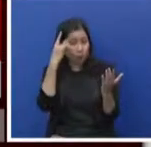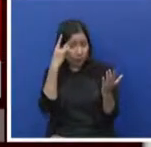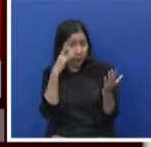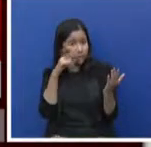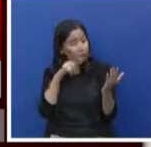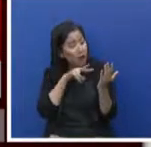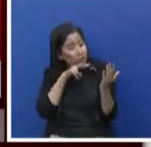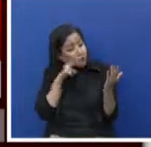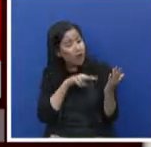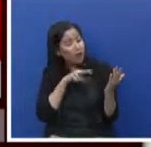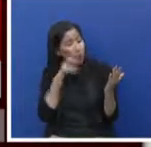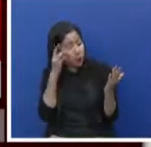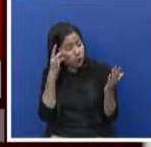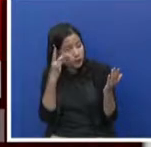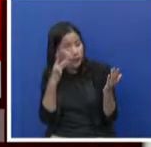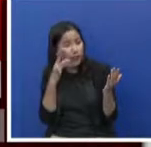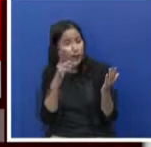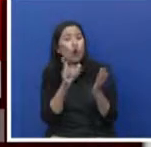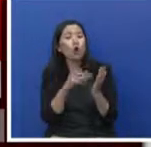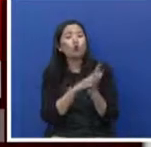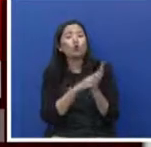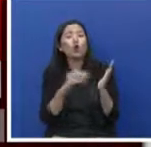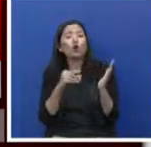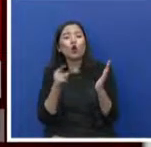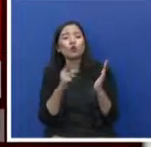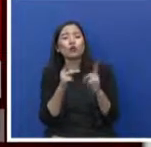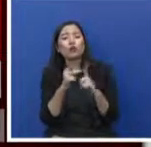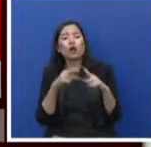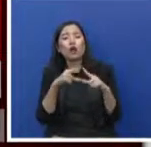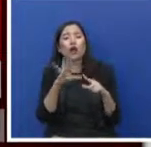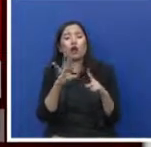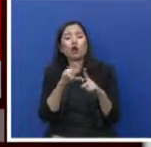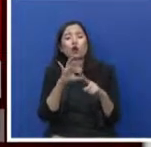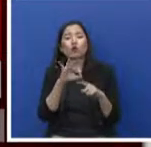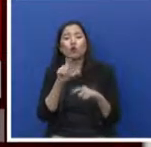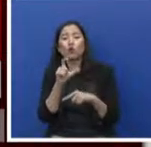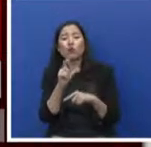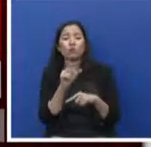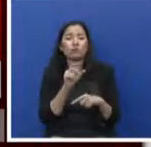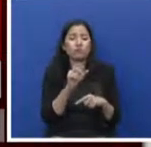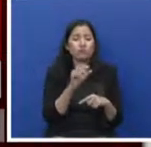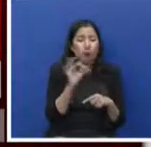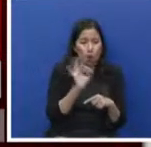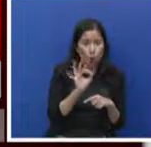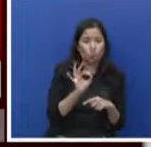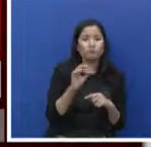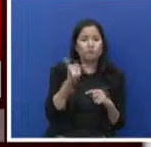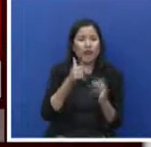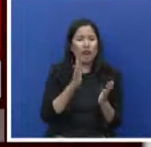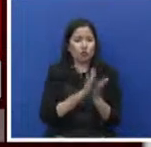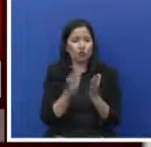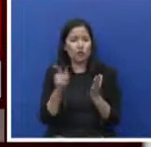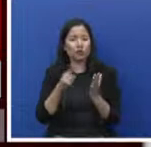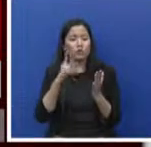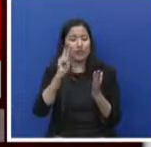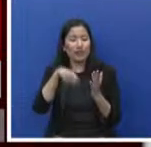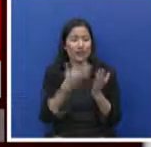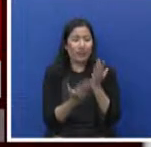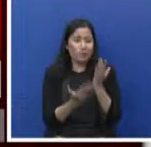langsung kalau belum mendownload Halodoc, tapi melalui